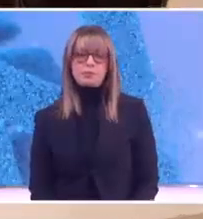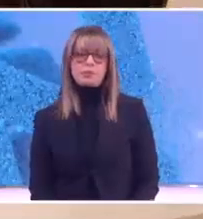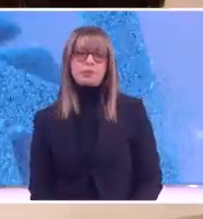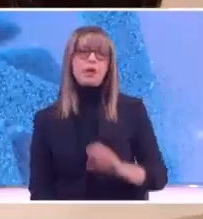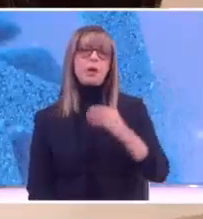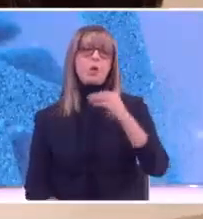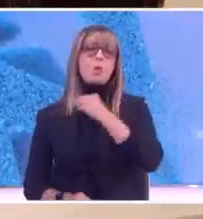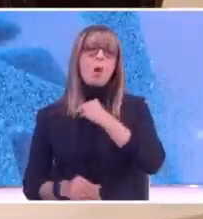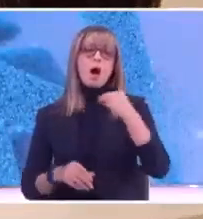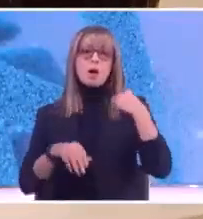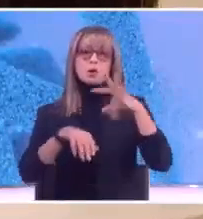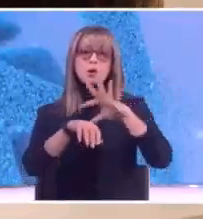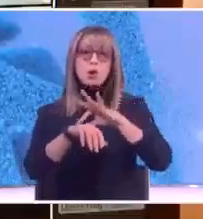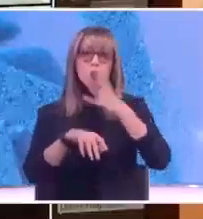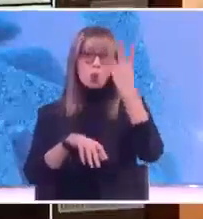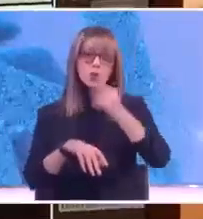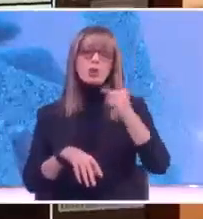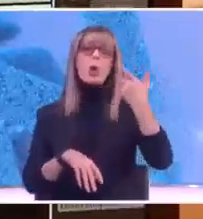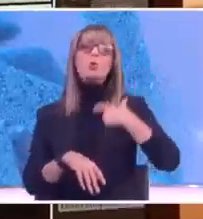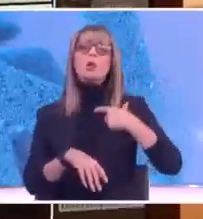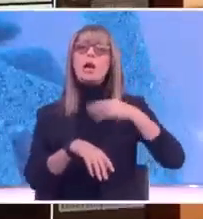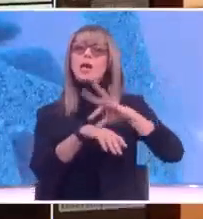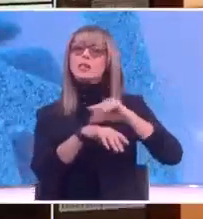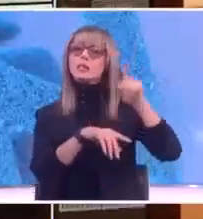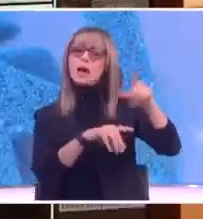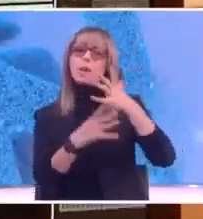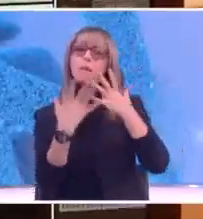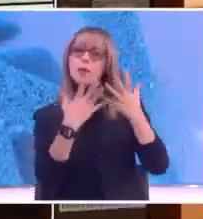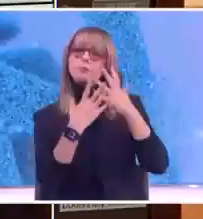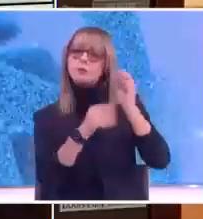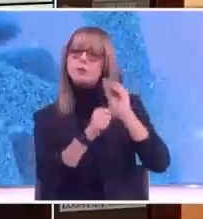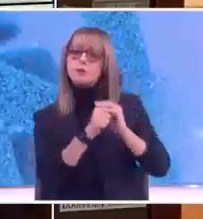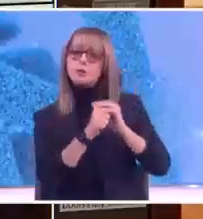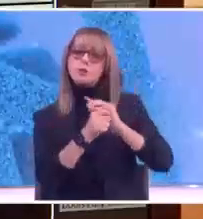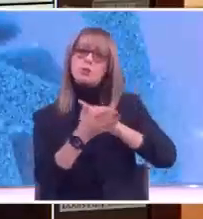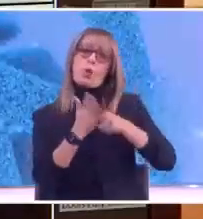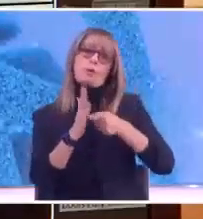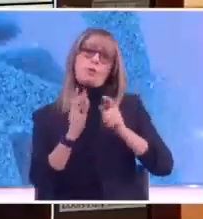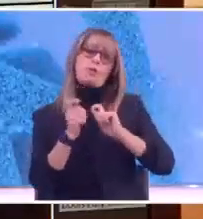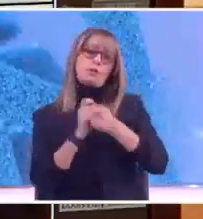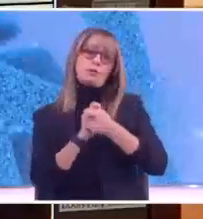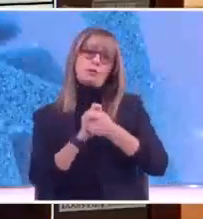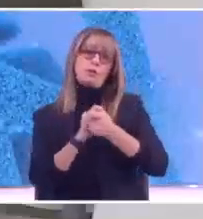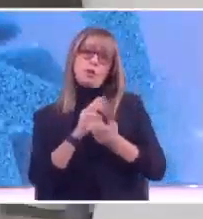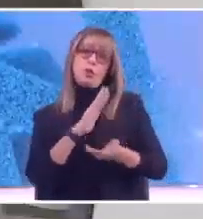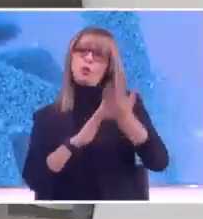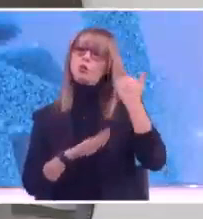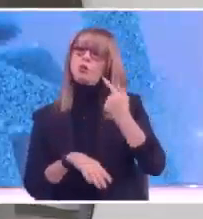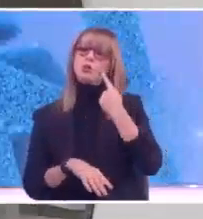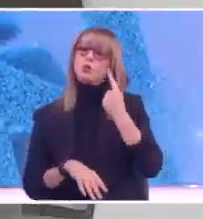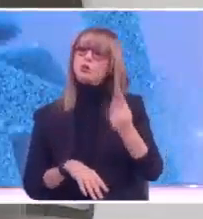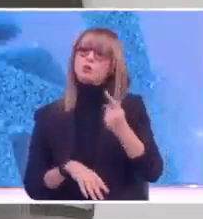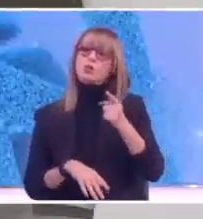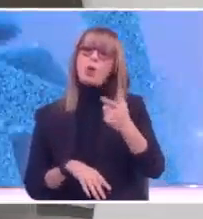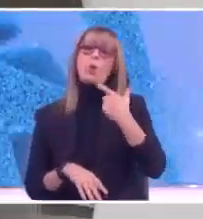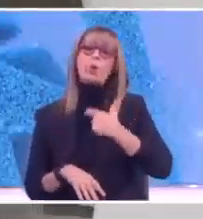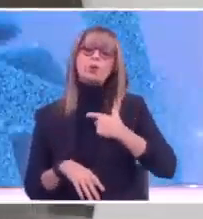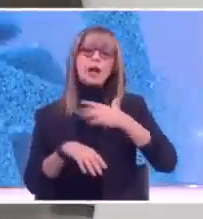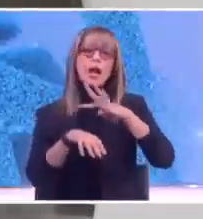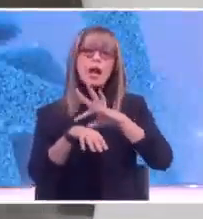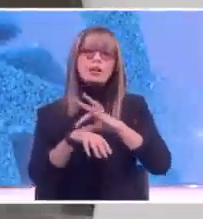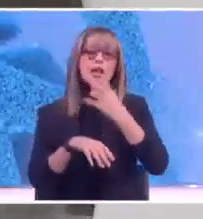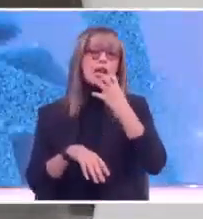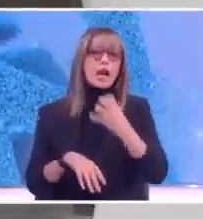Muayenehanesi olan hekimlerin özel hastanelerde hasta tedavi etmeleriyle ilgili yönetmelik değişti. Bir önceki yönetmelikte getirilen özel